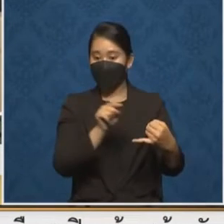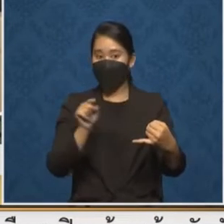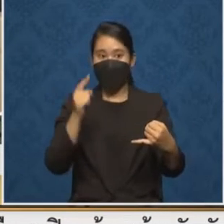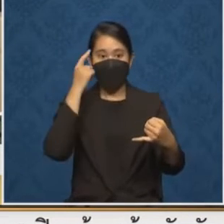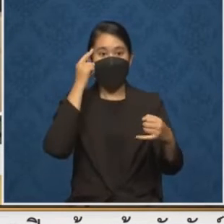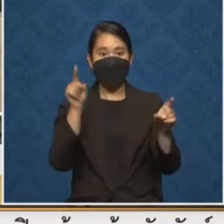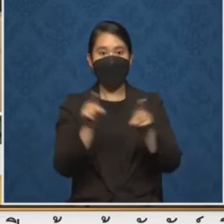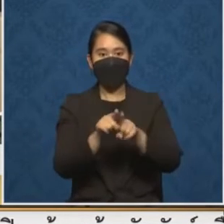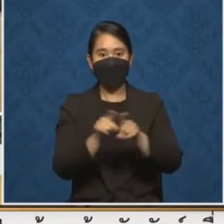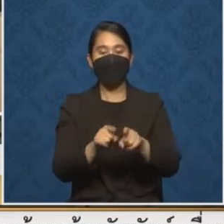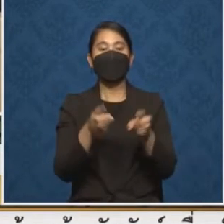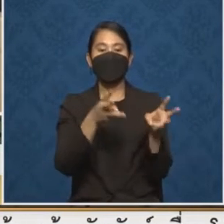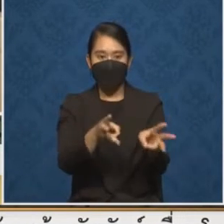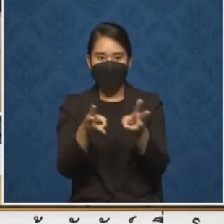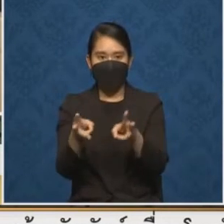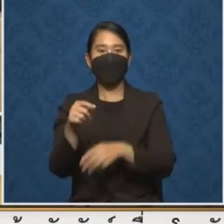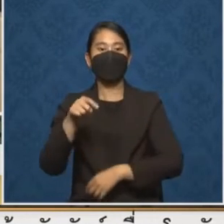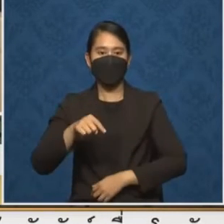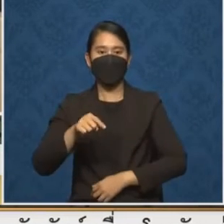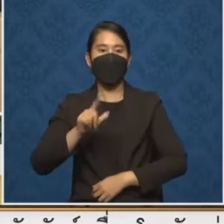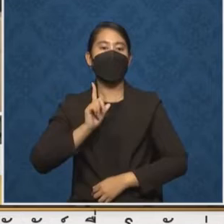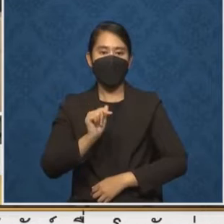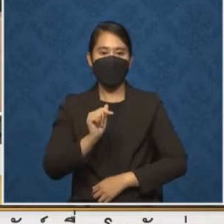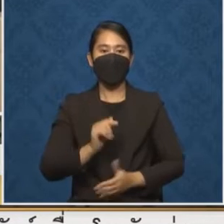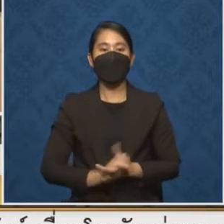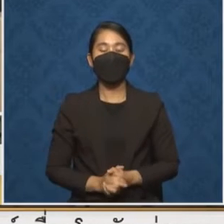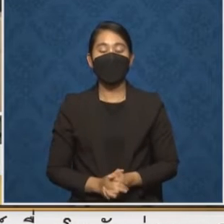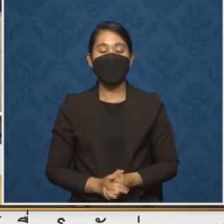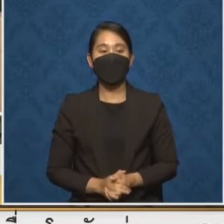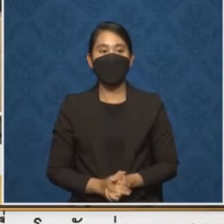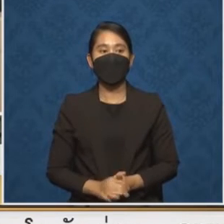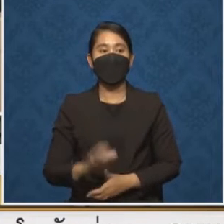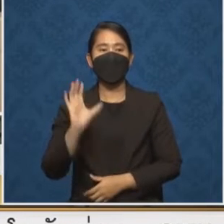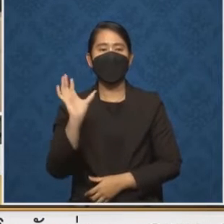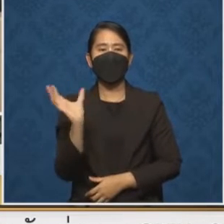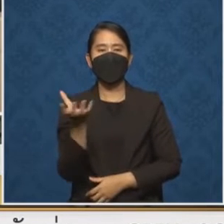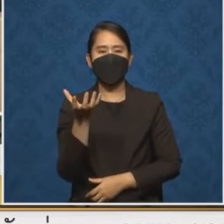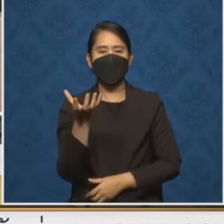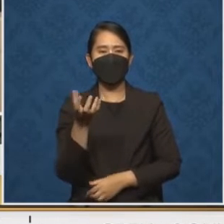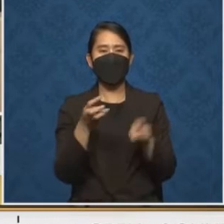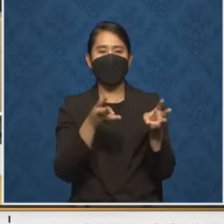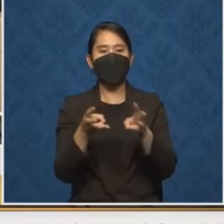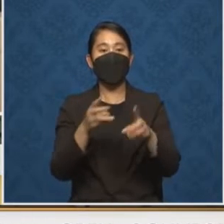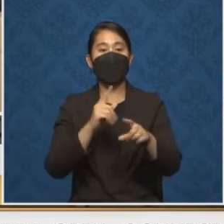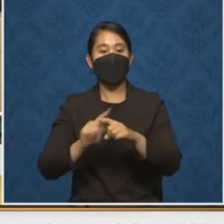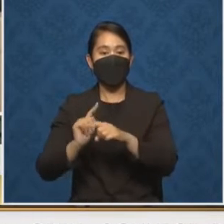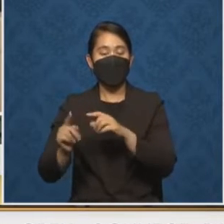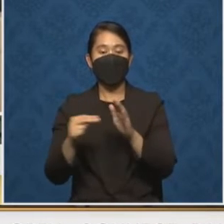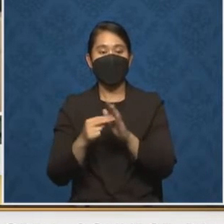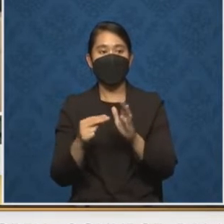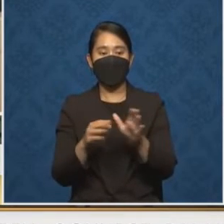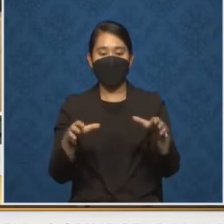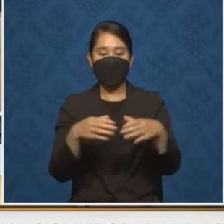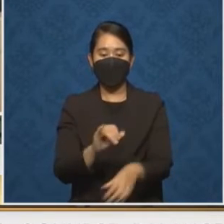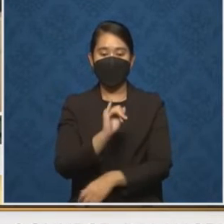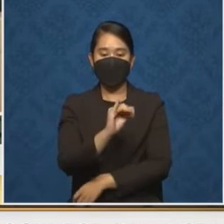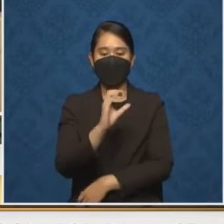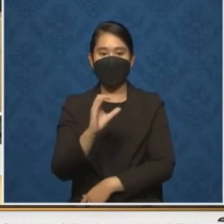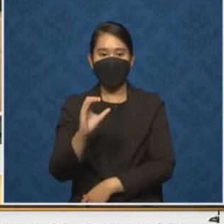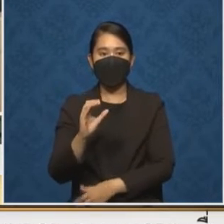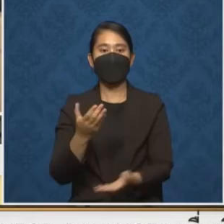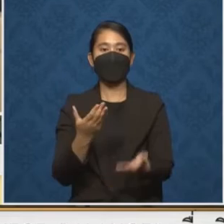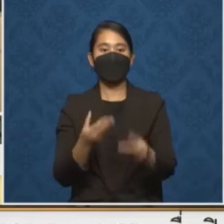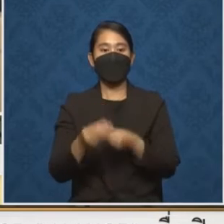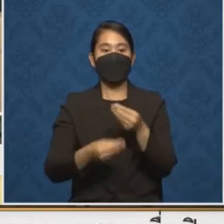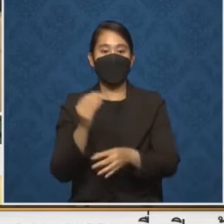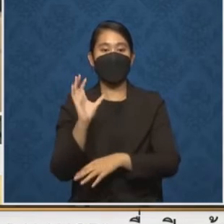ใช้กนไ่นี้เป็หลกในโลกนี้มีหลายกรอบ อัุยาตัตุราการไมมีเฉพาะ ICC หรือออกก